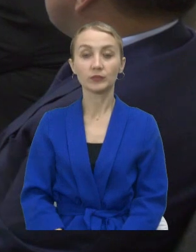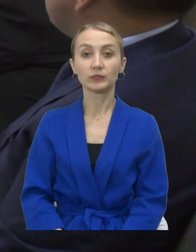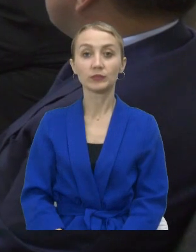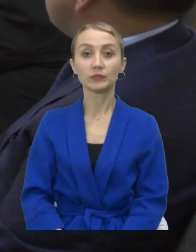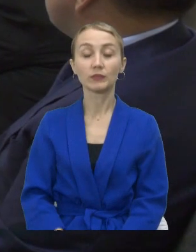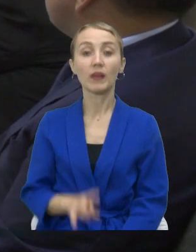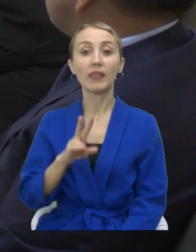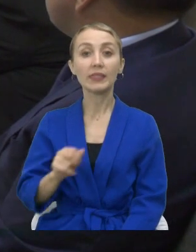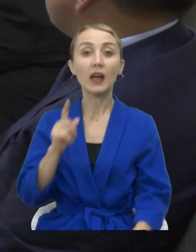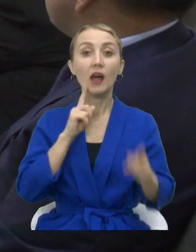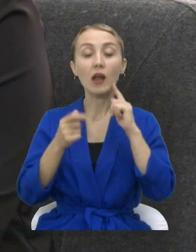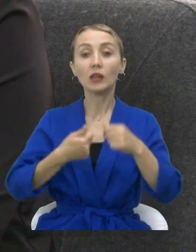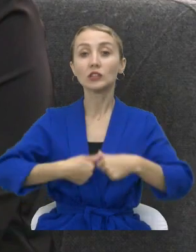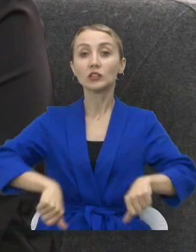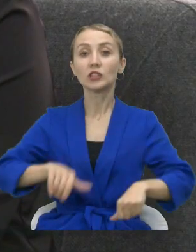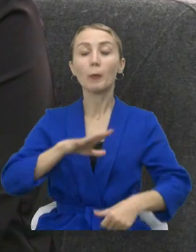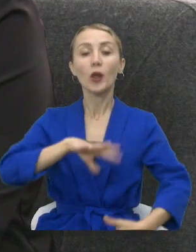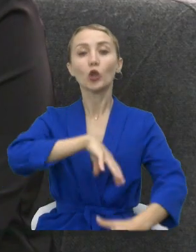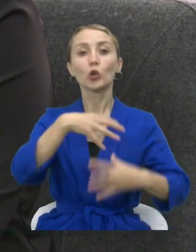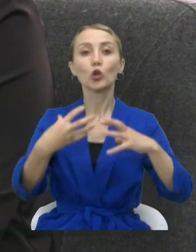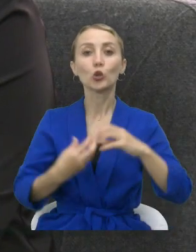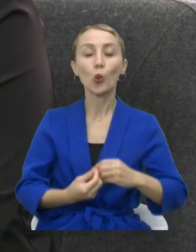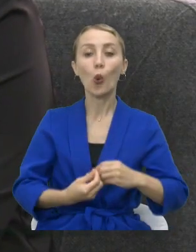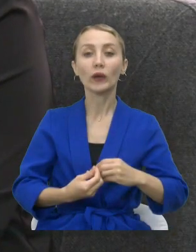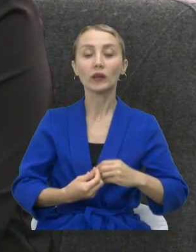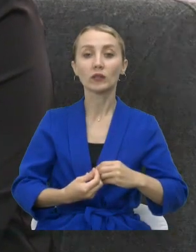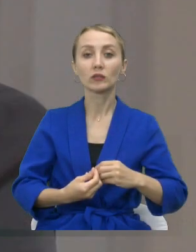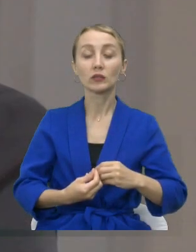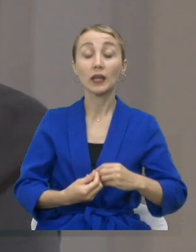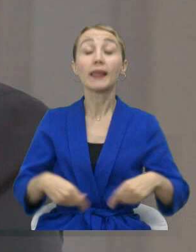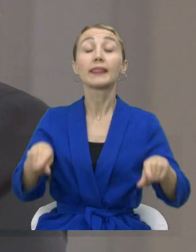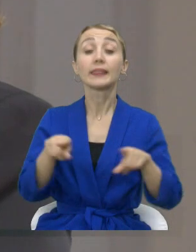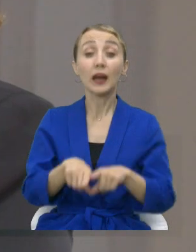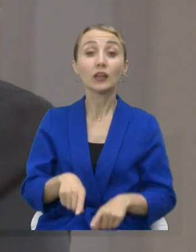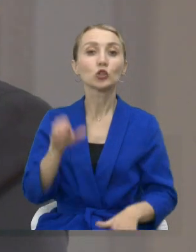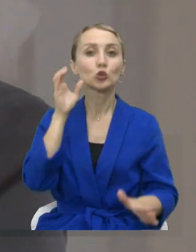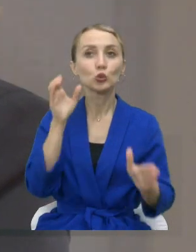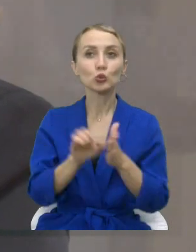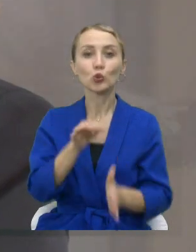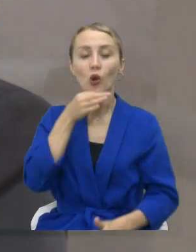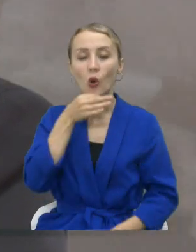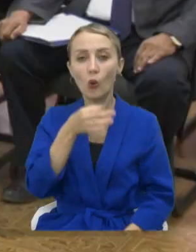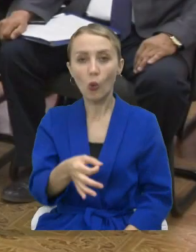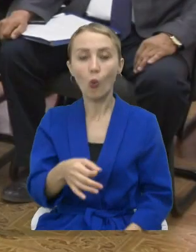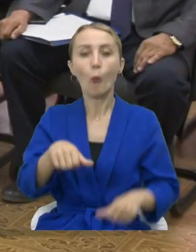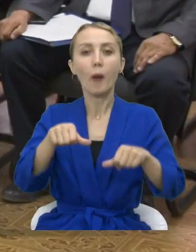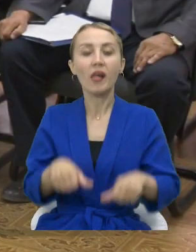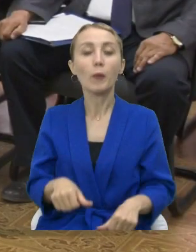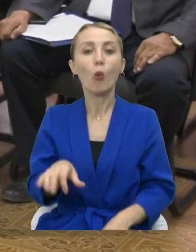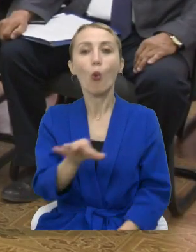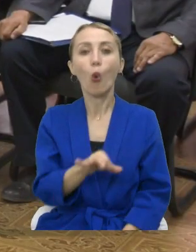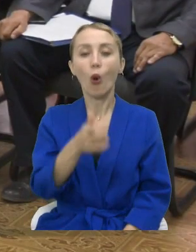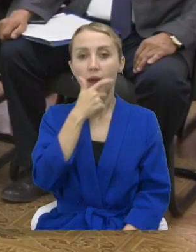На заседании были рассмотрены итоги проведенных департаментом анализов, также заслуженные отчеты уполномоченных по этике. Они